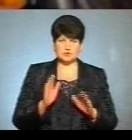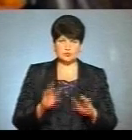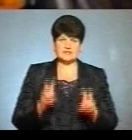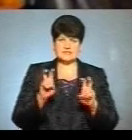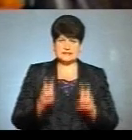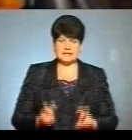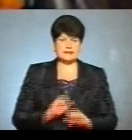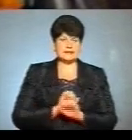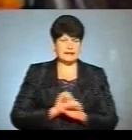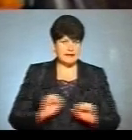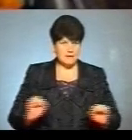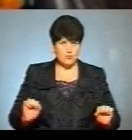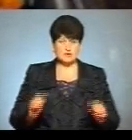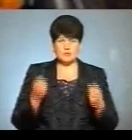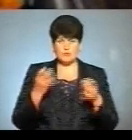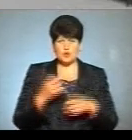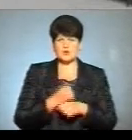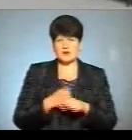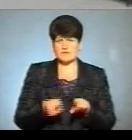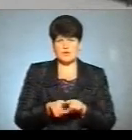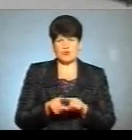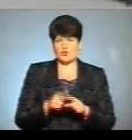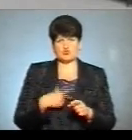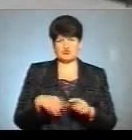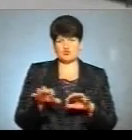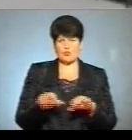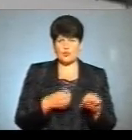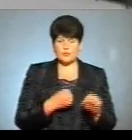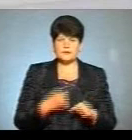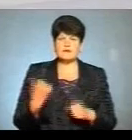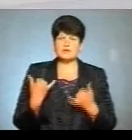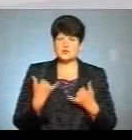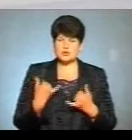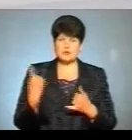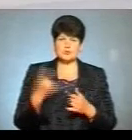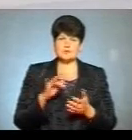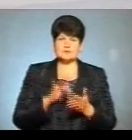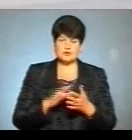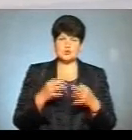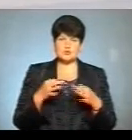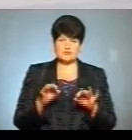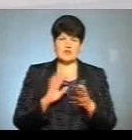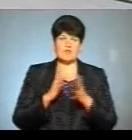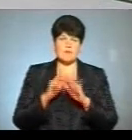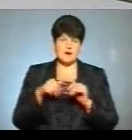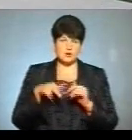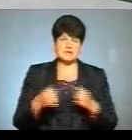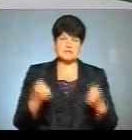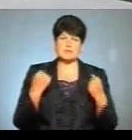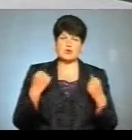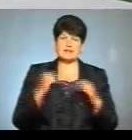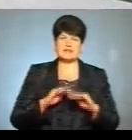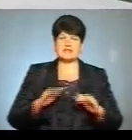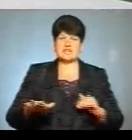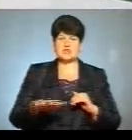присідати також не можна, тобто кава як з собою. Від сьогодні в обласному центрі дозволили відвідувати парки, сквери, спортивні та